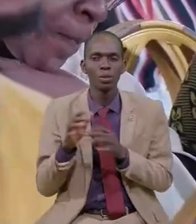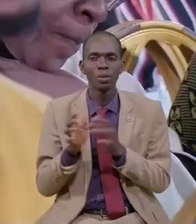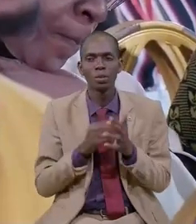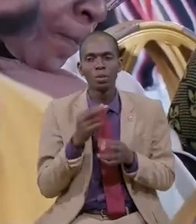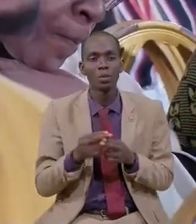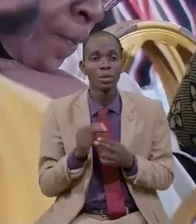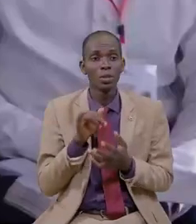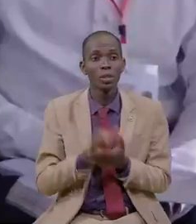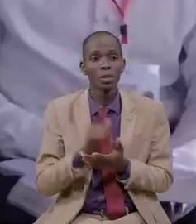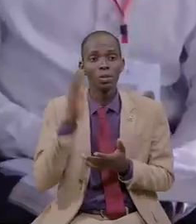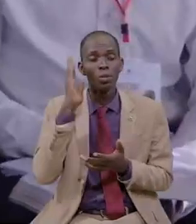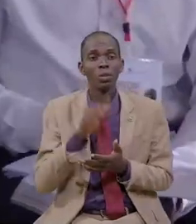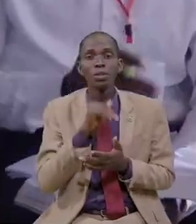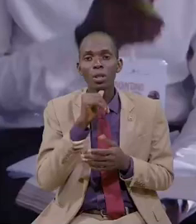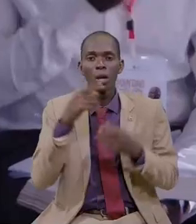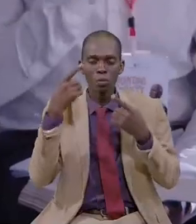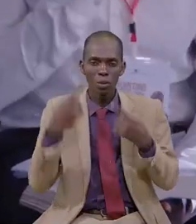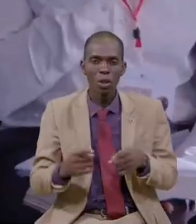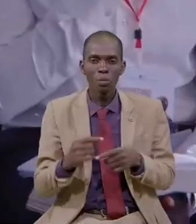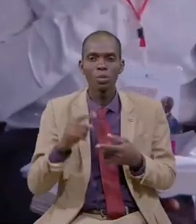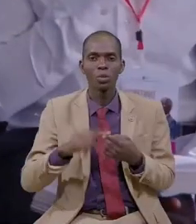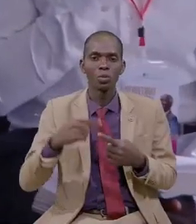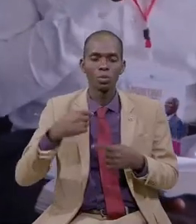Cela ne va pas m'arriver.